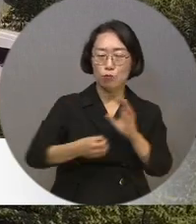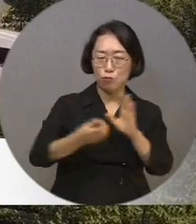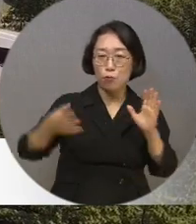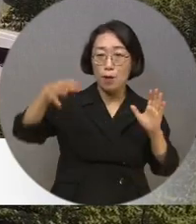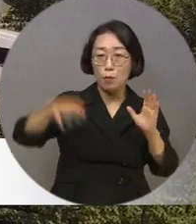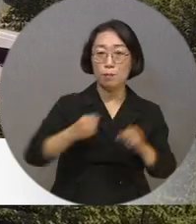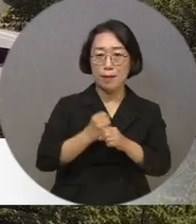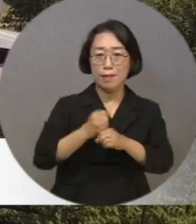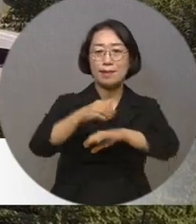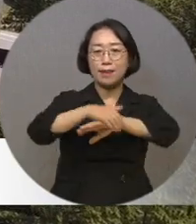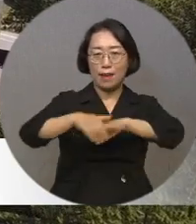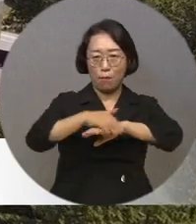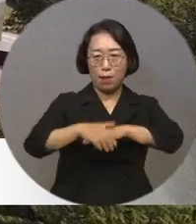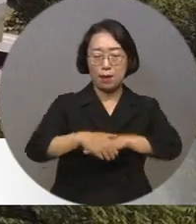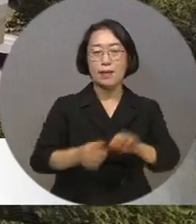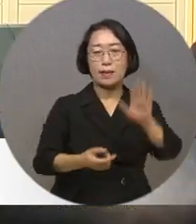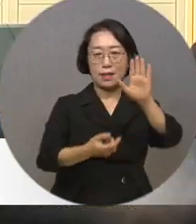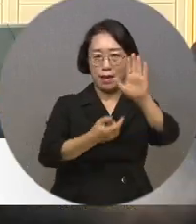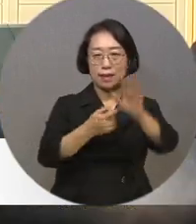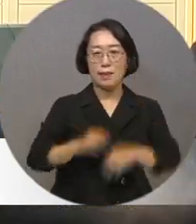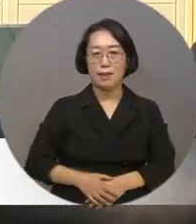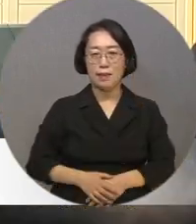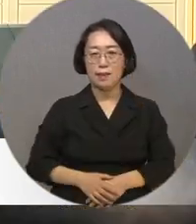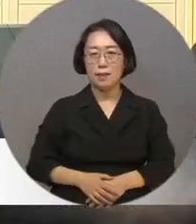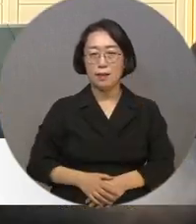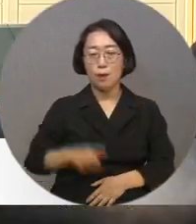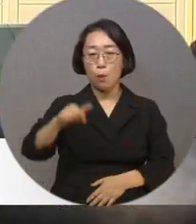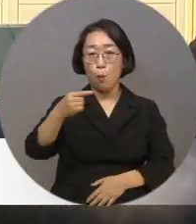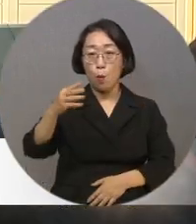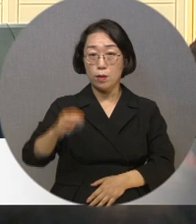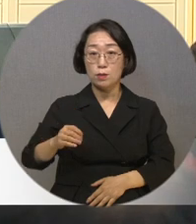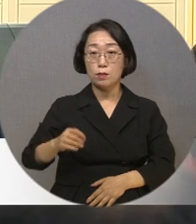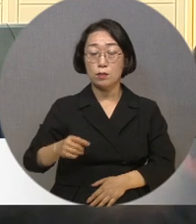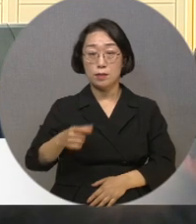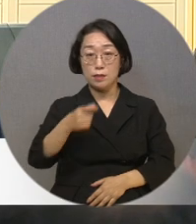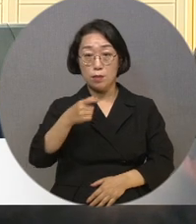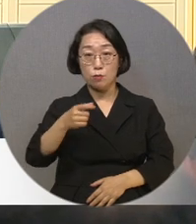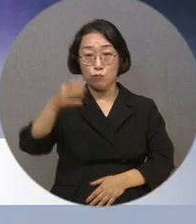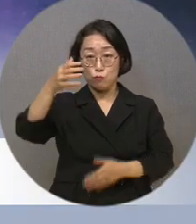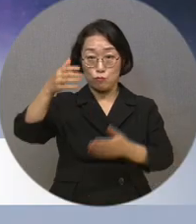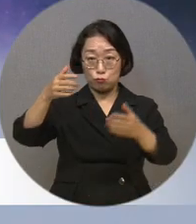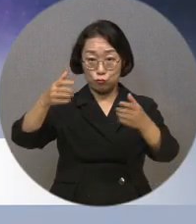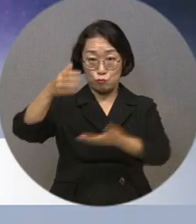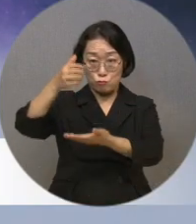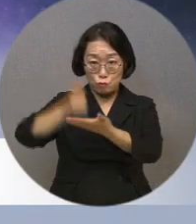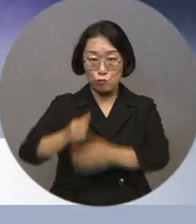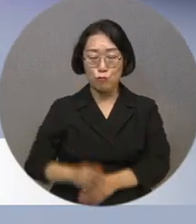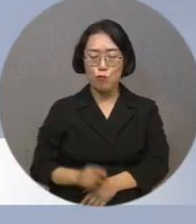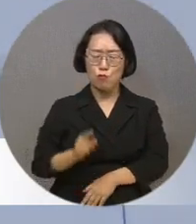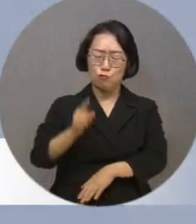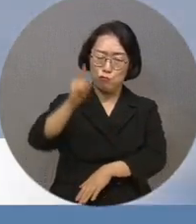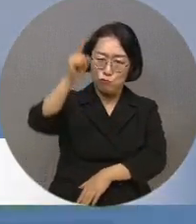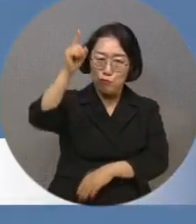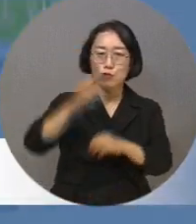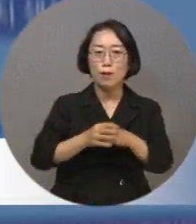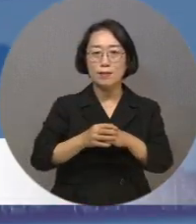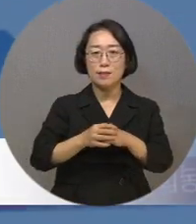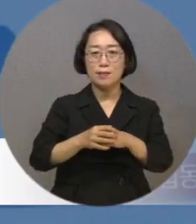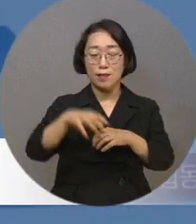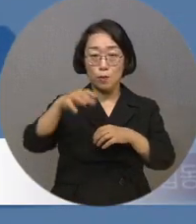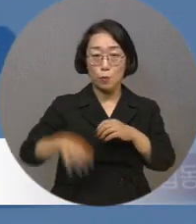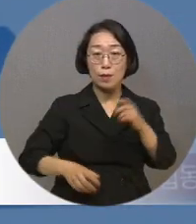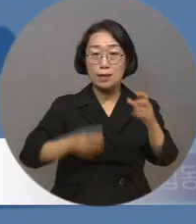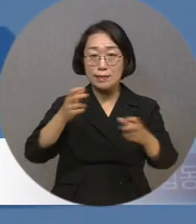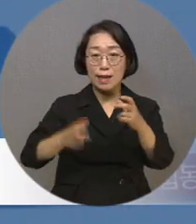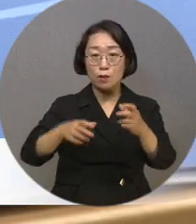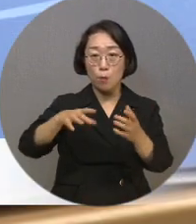비전을 제시했습니다. 고현민 고흥군수는 언론인 간담회를 열고 우주발사체 산업클러스터,